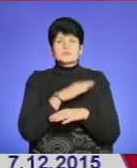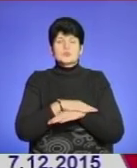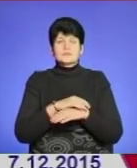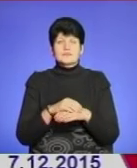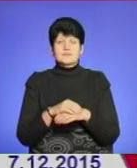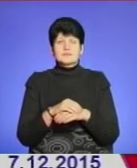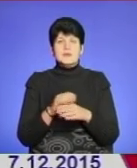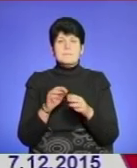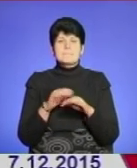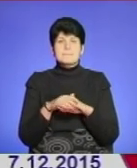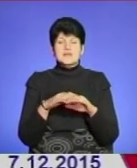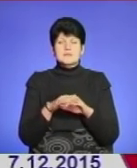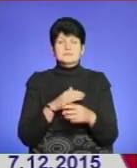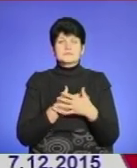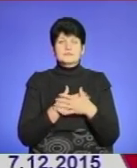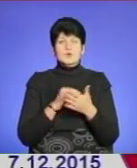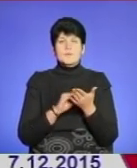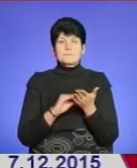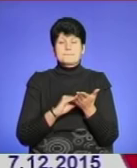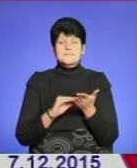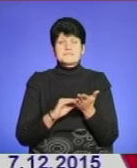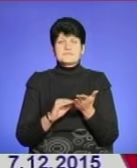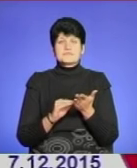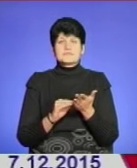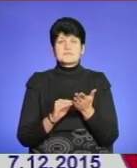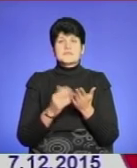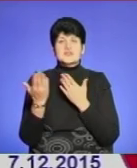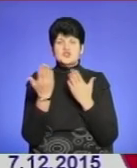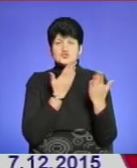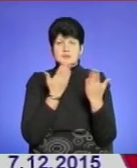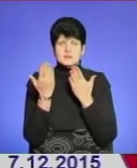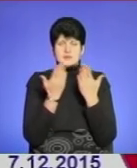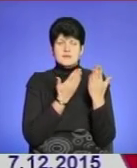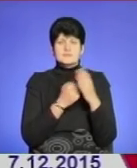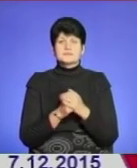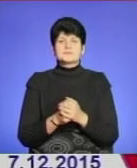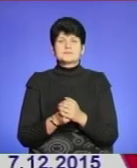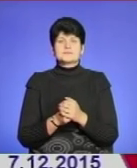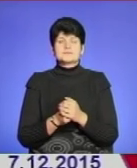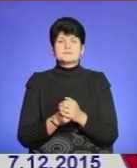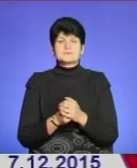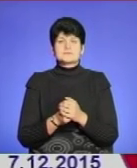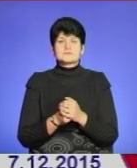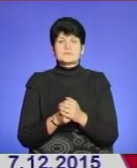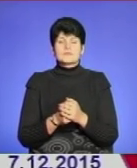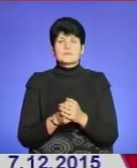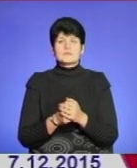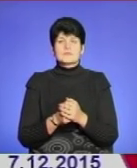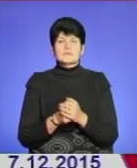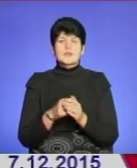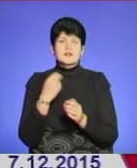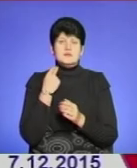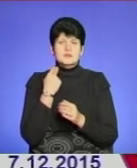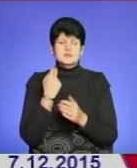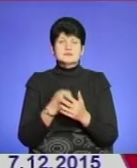улюблений? Математика, письмо, читання. Скажи, в нас була англійська, але щось цей рік сказали?